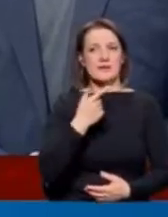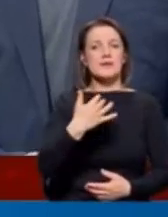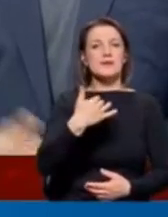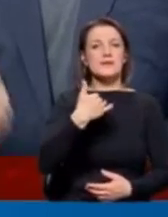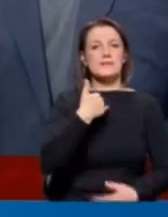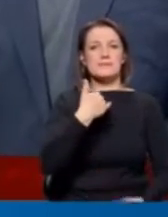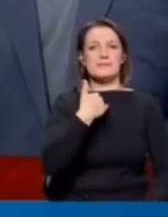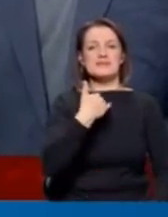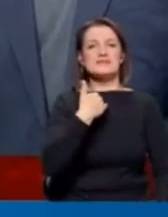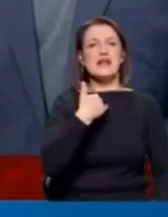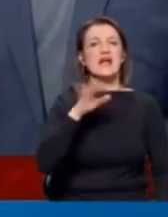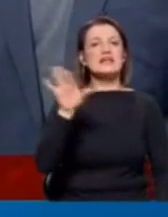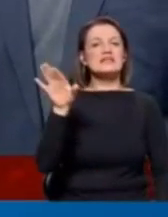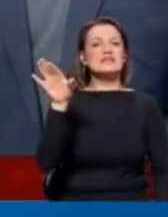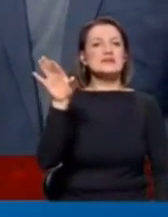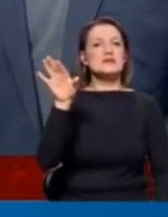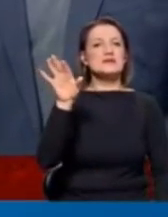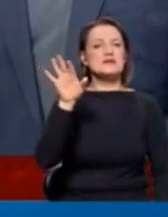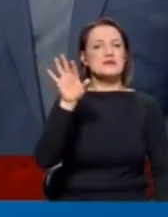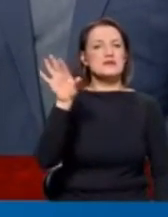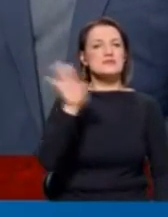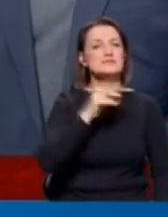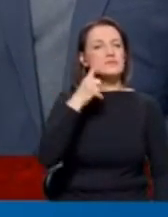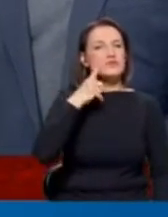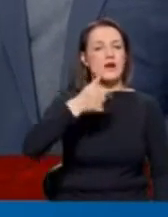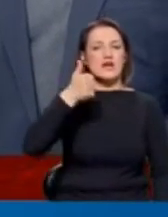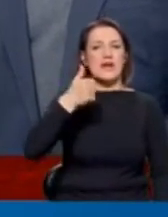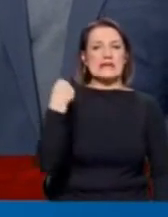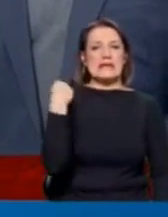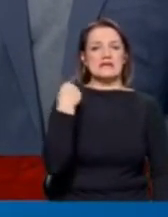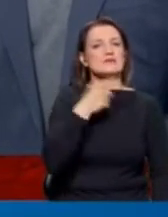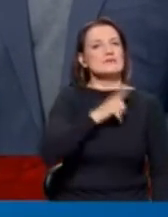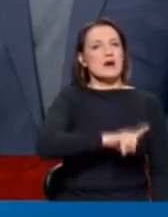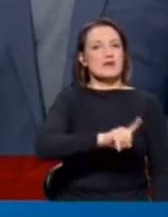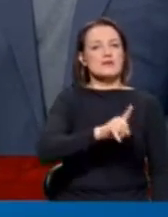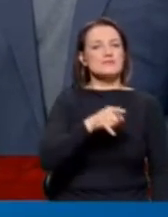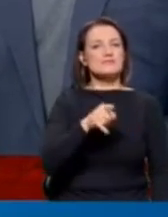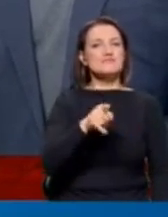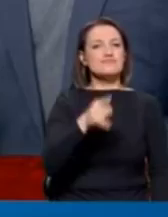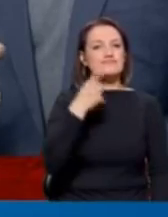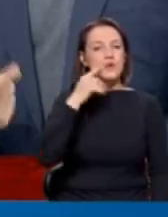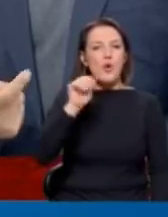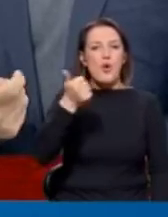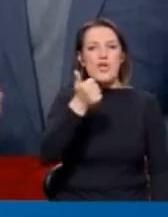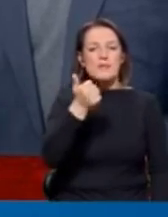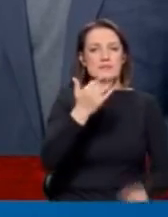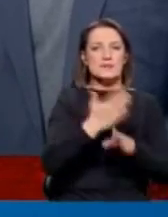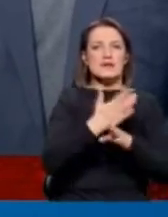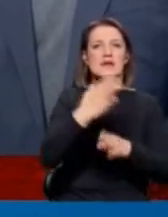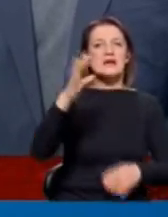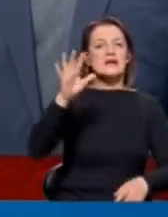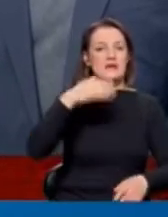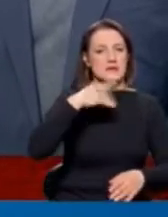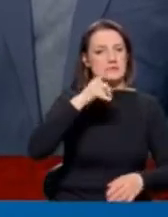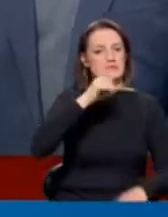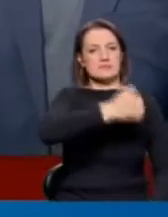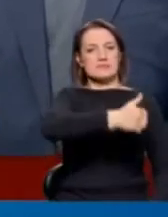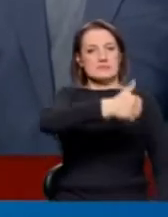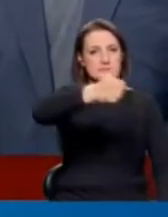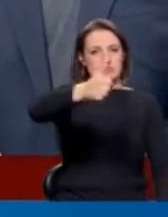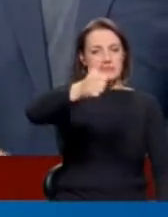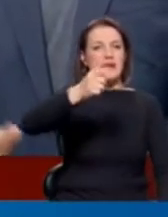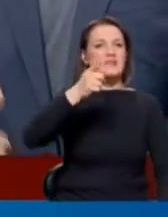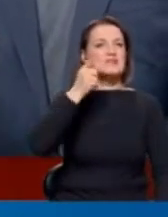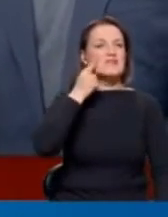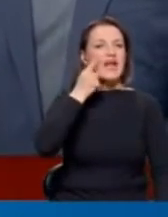seçilebilir önemli yani bir yeni Cumhurbaşkanını dair en önemli şeylerden biri seçilebilir Lig hani